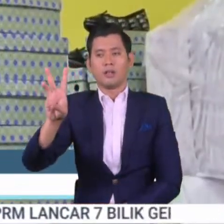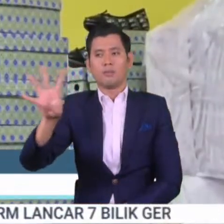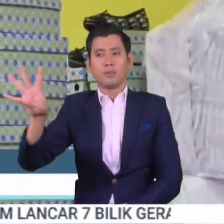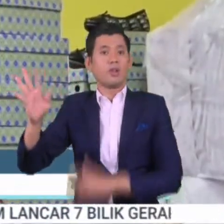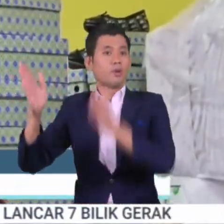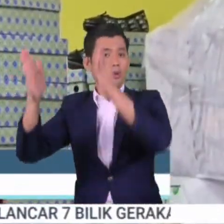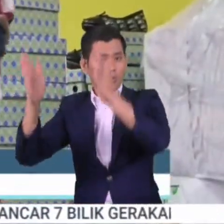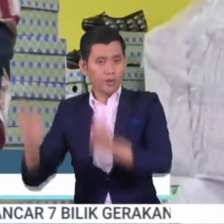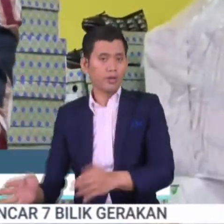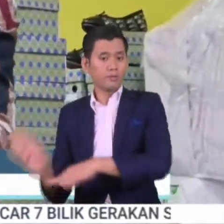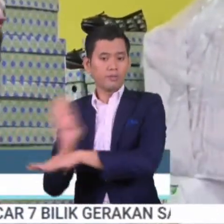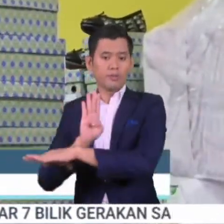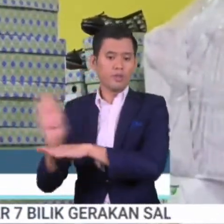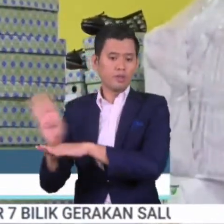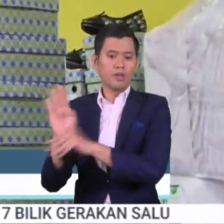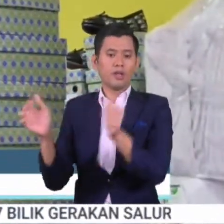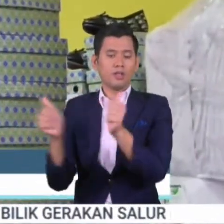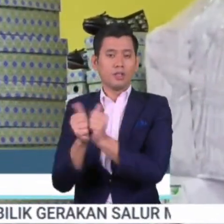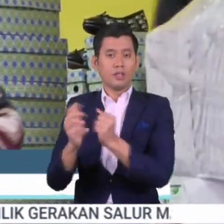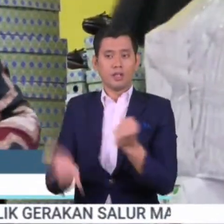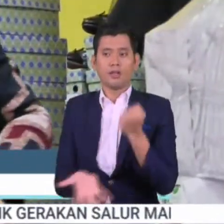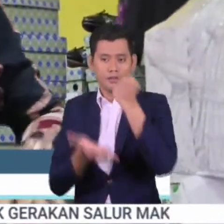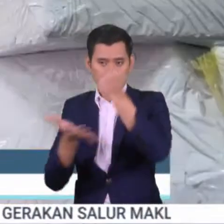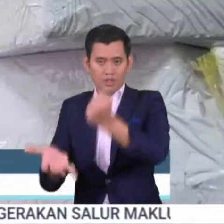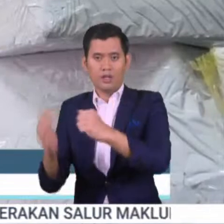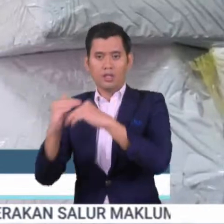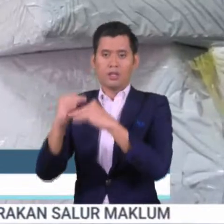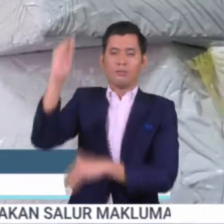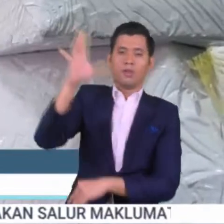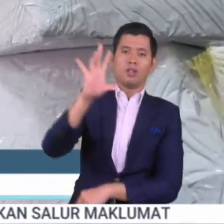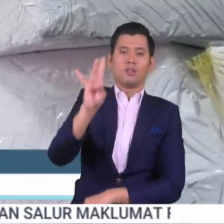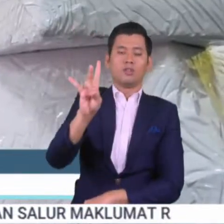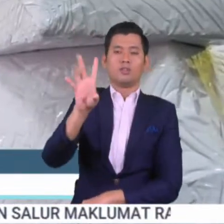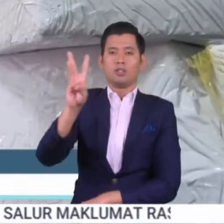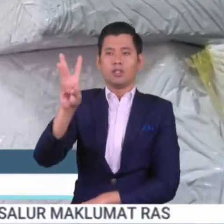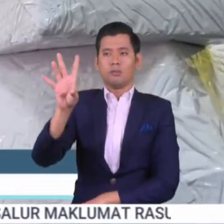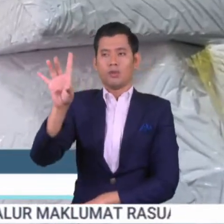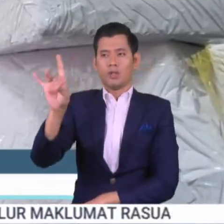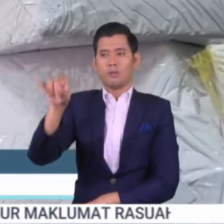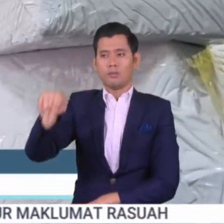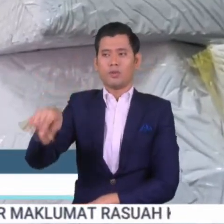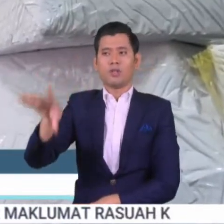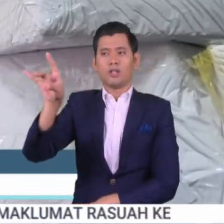58,464 orang usahawan dengan dana lebih